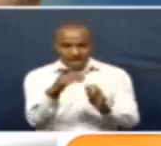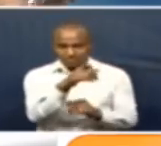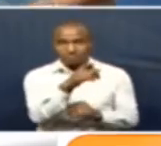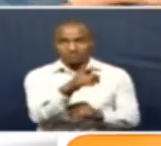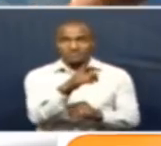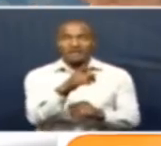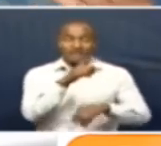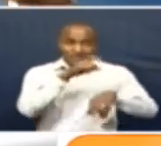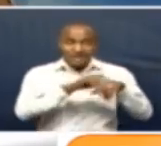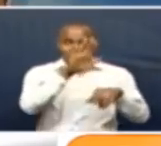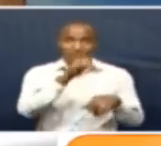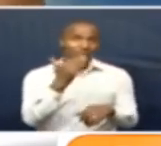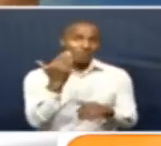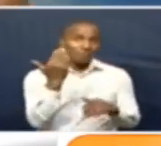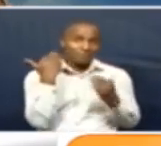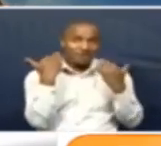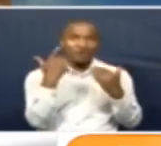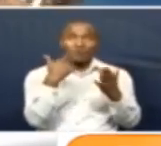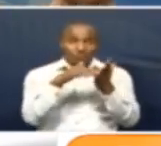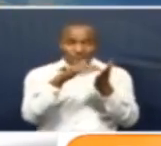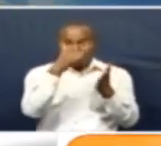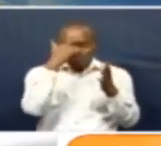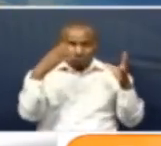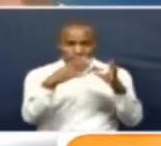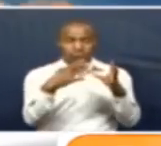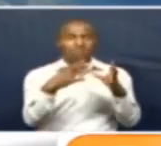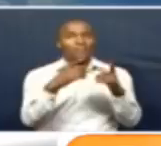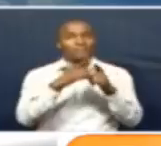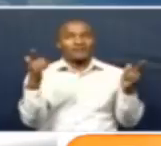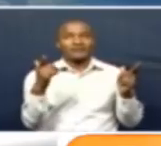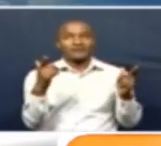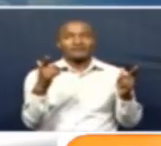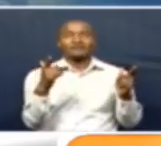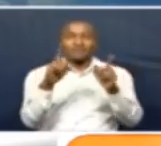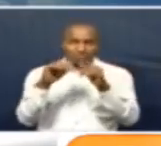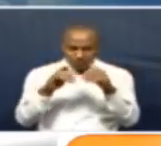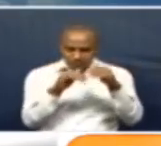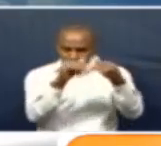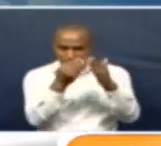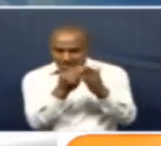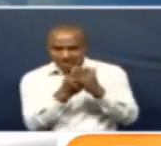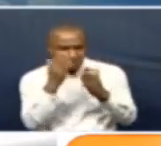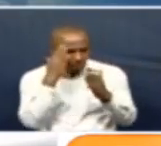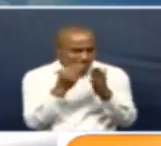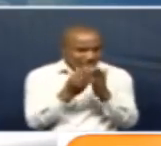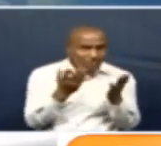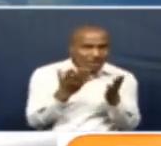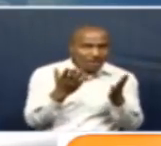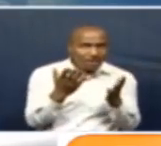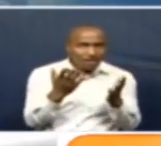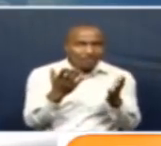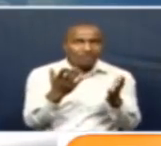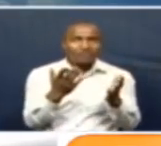watu wakitoka Meru, wale tumetuma Meru ndio tulikuwa ngenge kubwa ile ina maescort ya pesa, ndio tujue pesa ndio hii tusinje tukalike